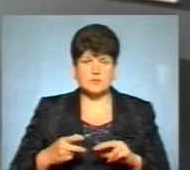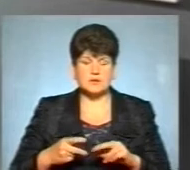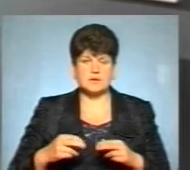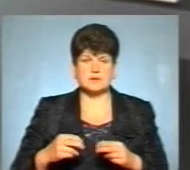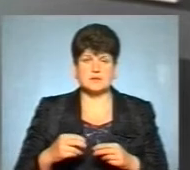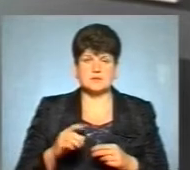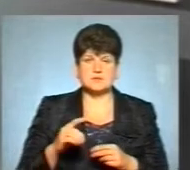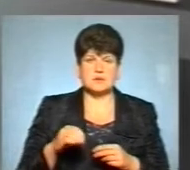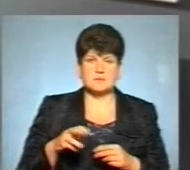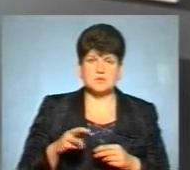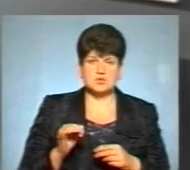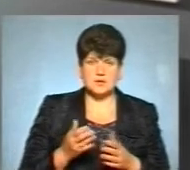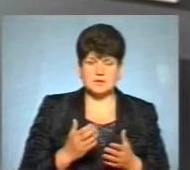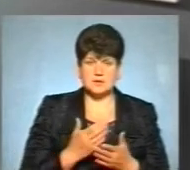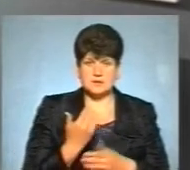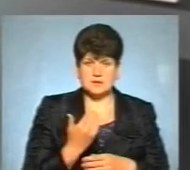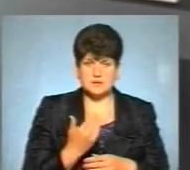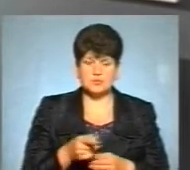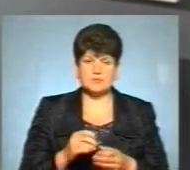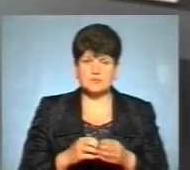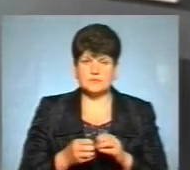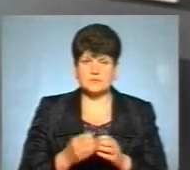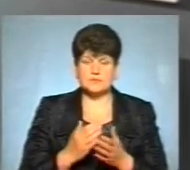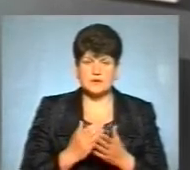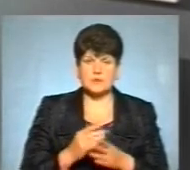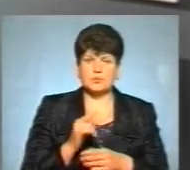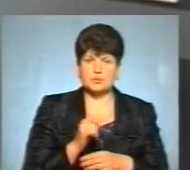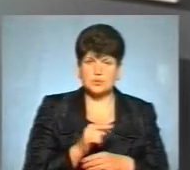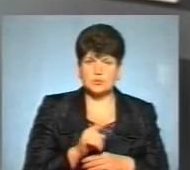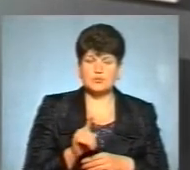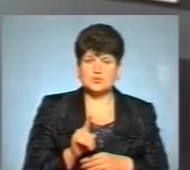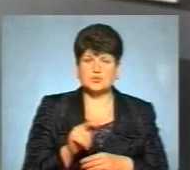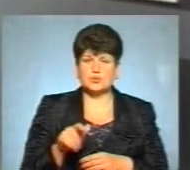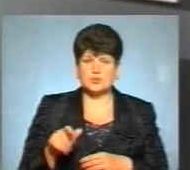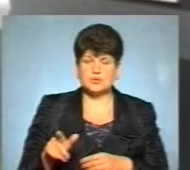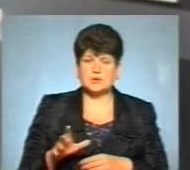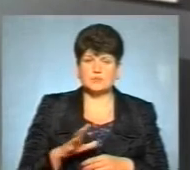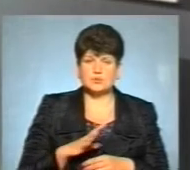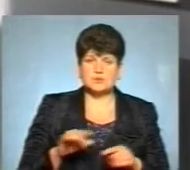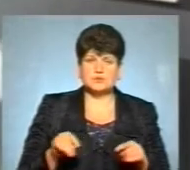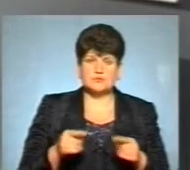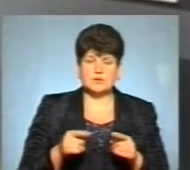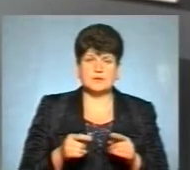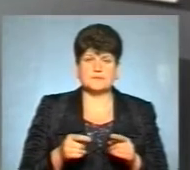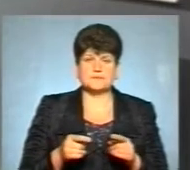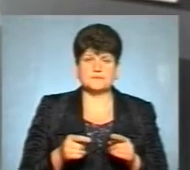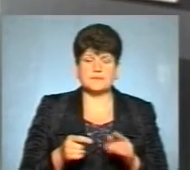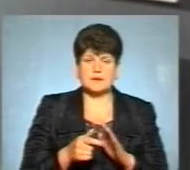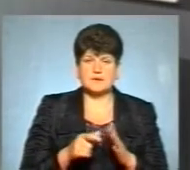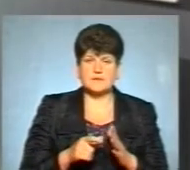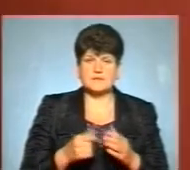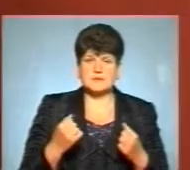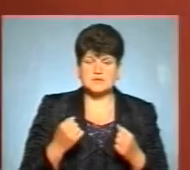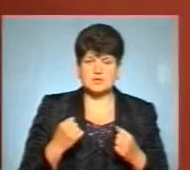їх. І тут загроза є, напевно, в тому, що ті люди, які були створені як клас, фізичні